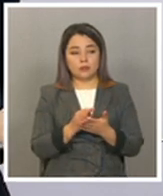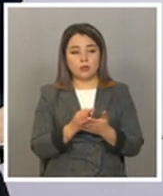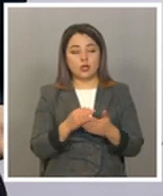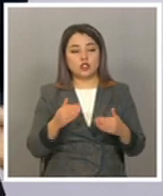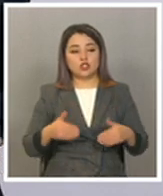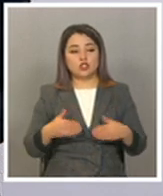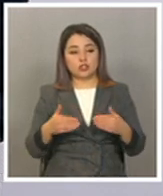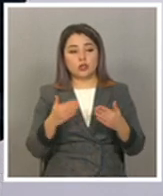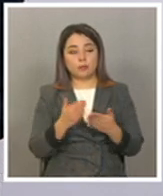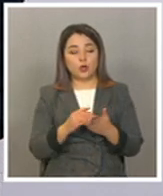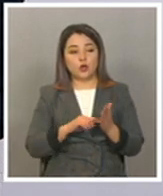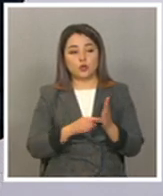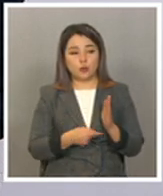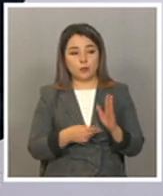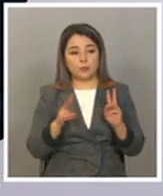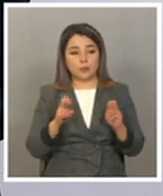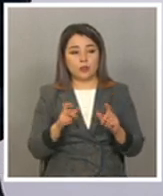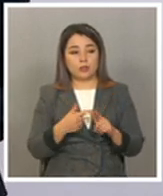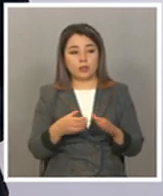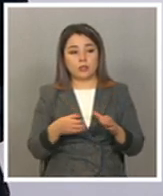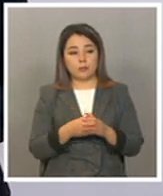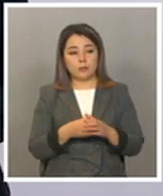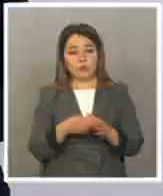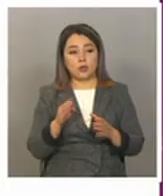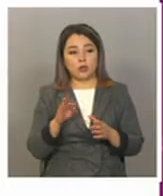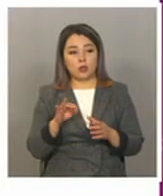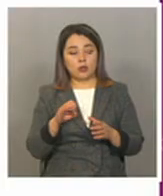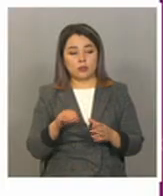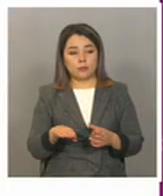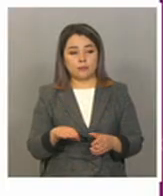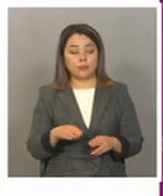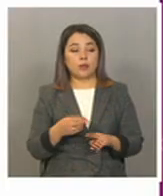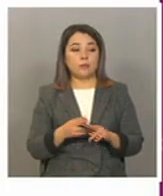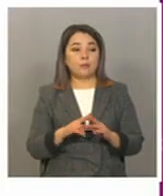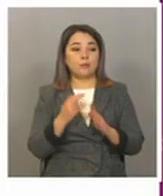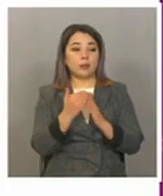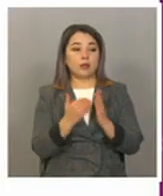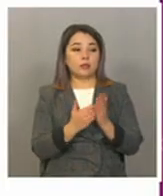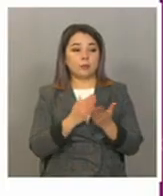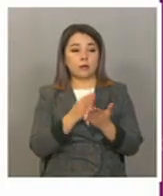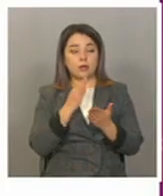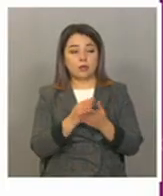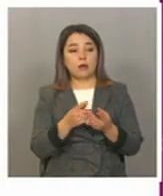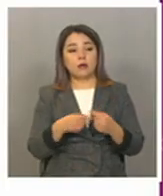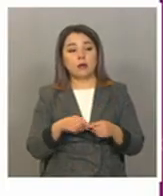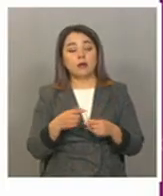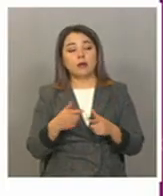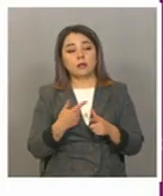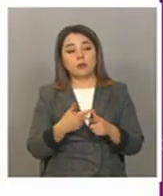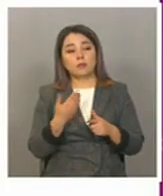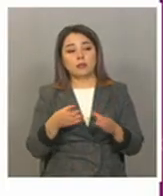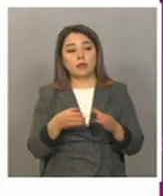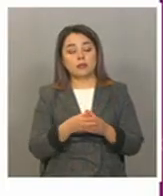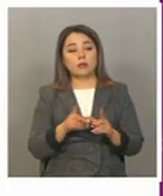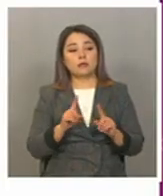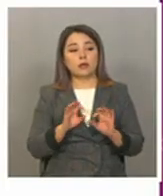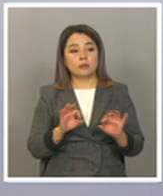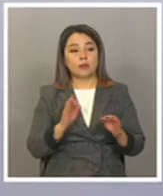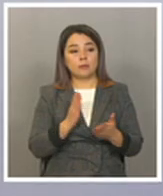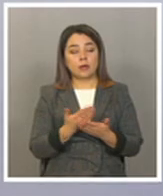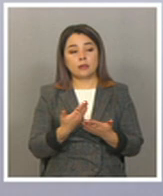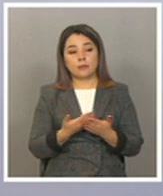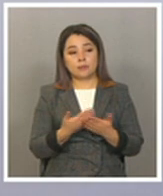Жылжымалы өтір деректер типі float. Бағдарламалауда айнымалы немен сипатталады.